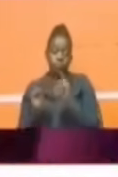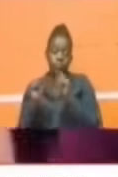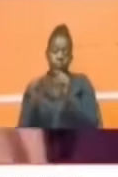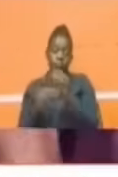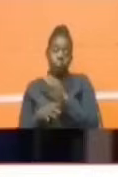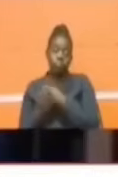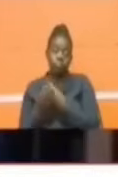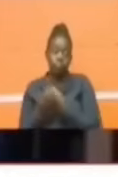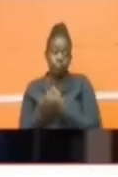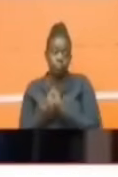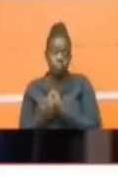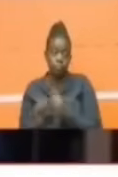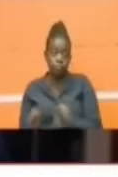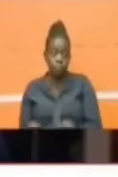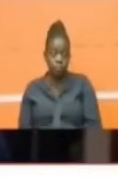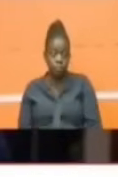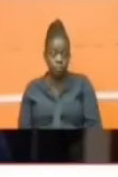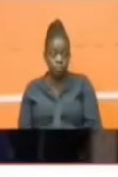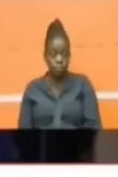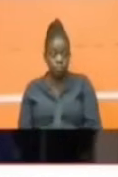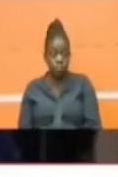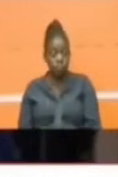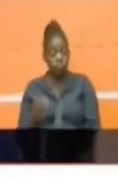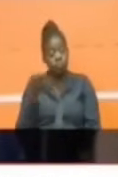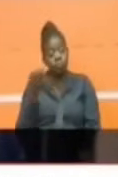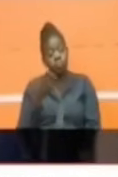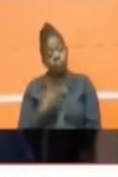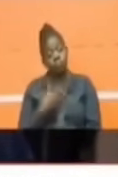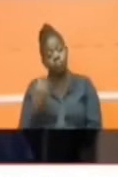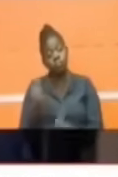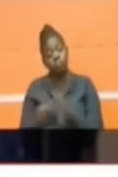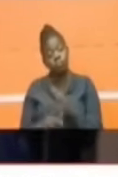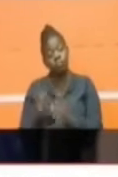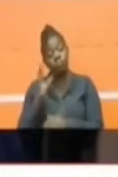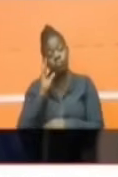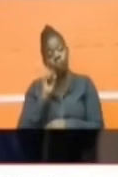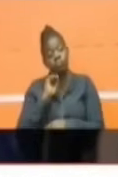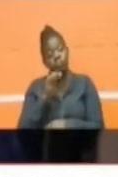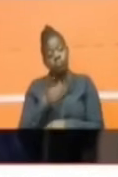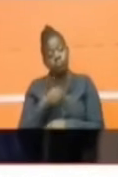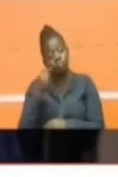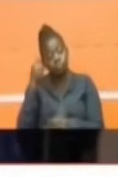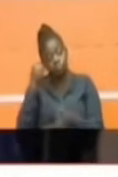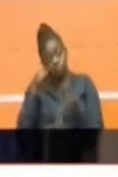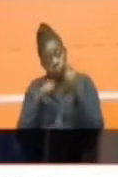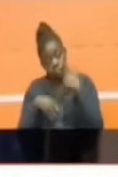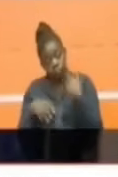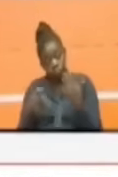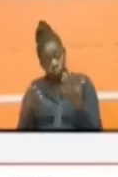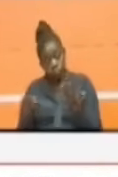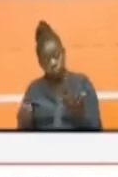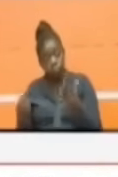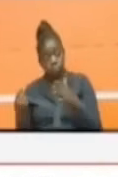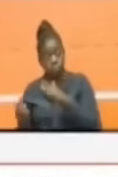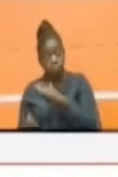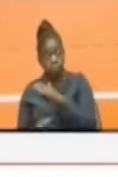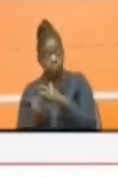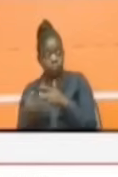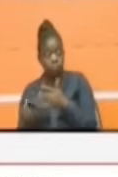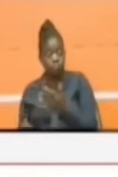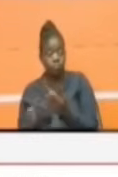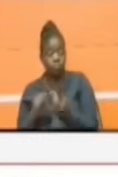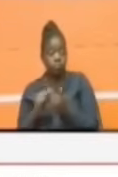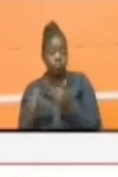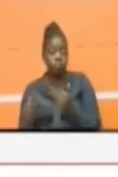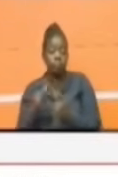mukama abasumulule gwalina embeera gyoyitamu ngaomukyala obadde okaaba olina embeera gyoyita olina ebizibu